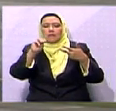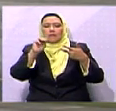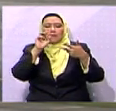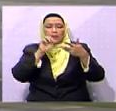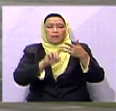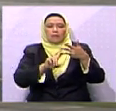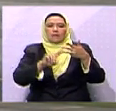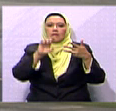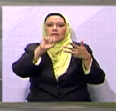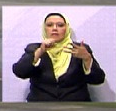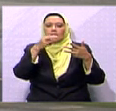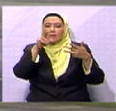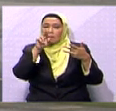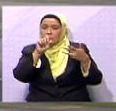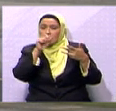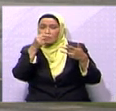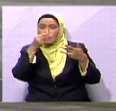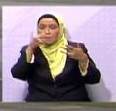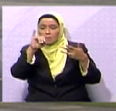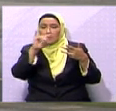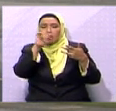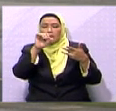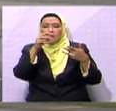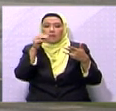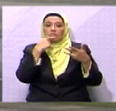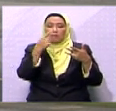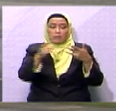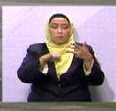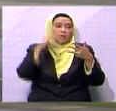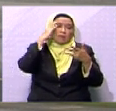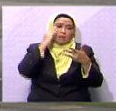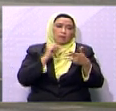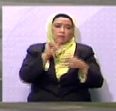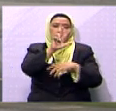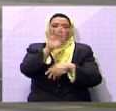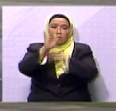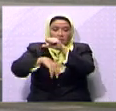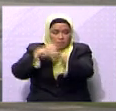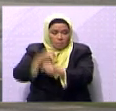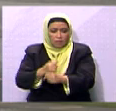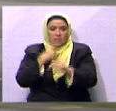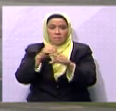Sheranjeev Samatan. Kapten Izham mempunyai 38 tahun pengalaman dengan industri